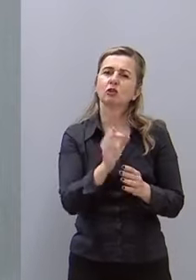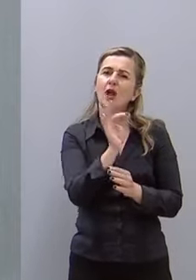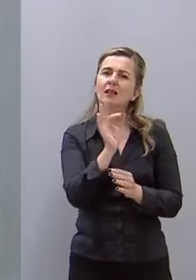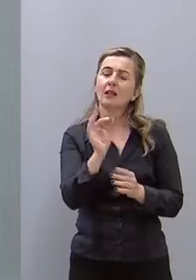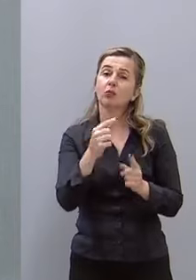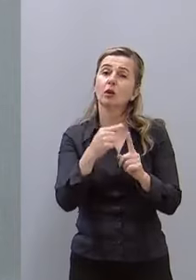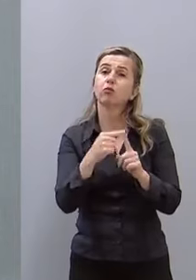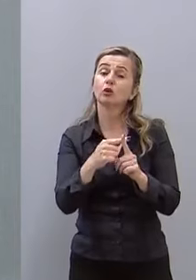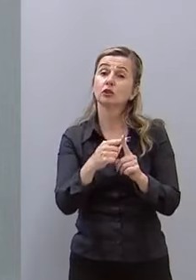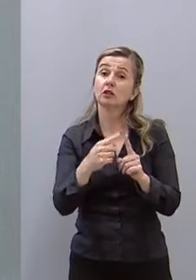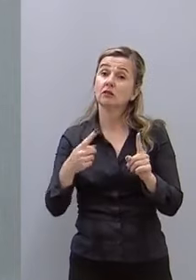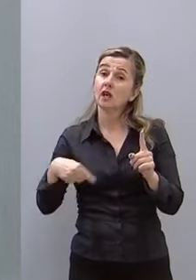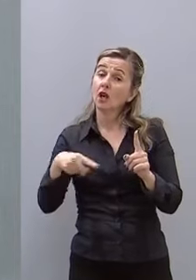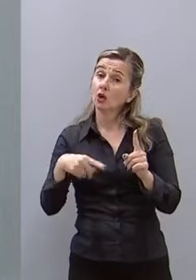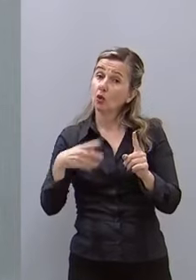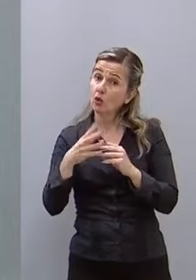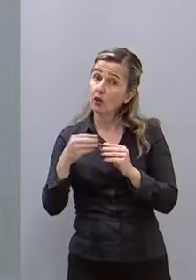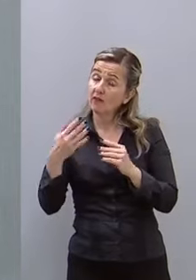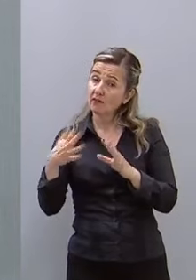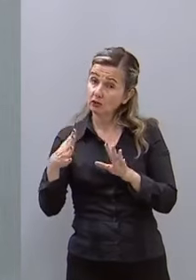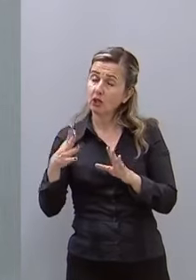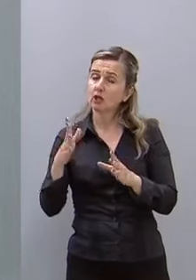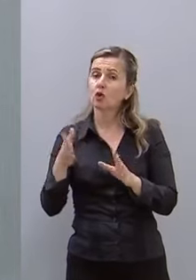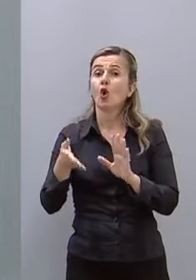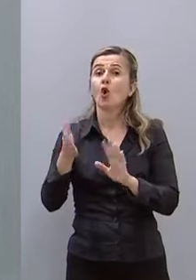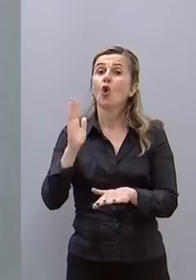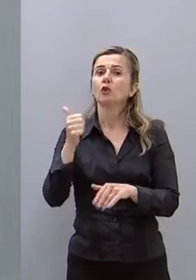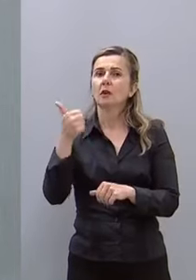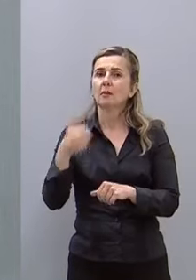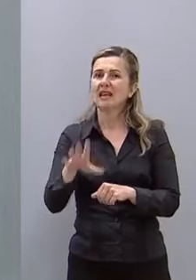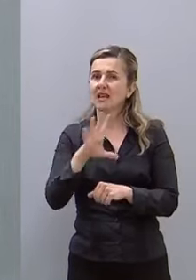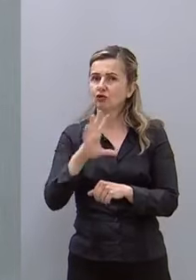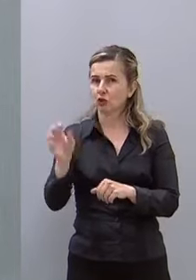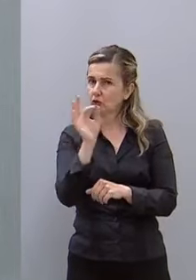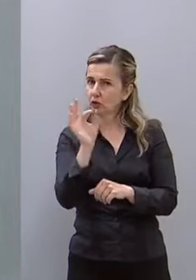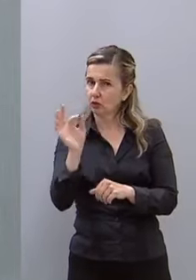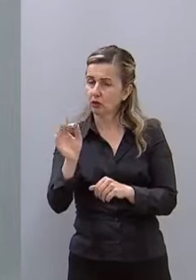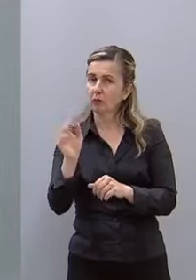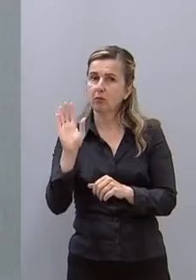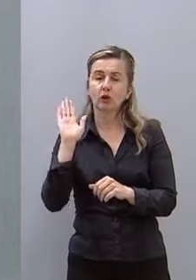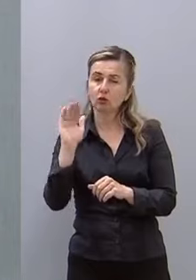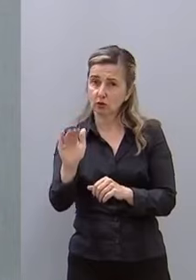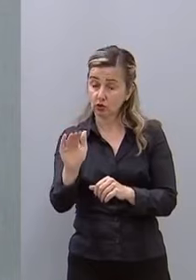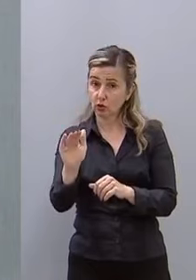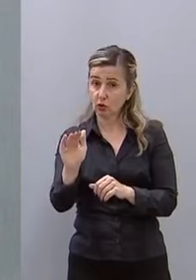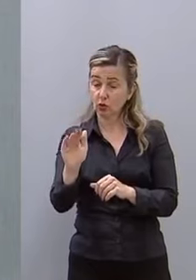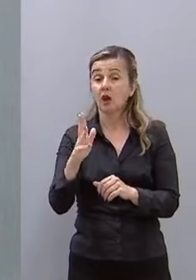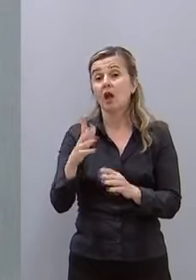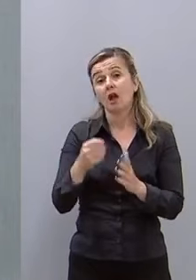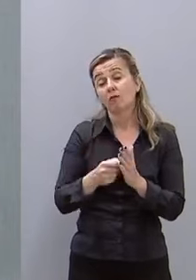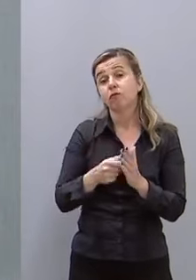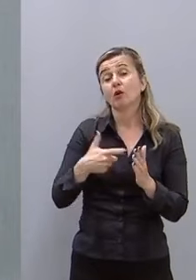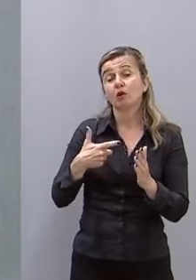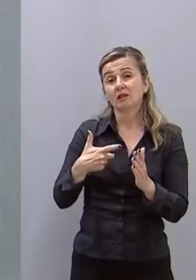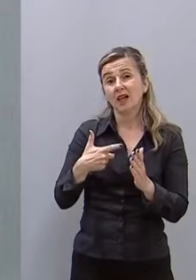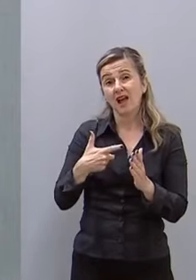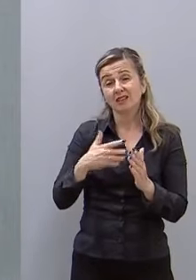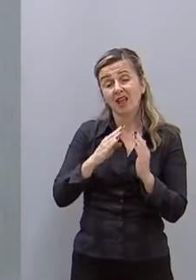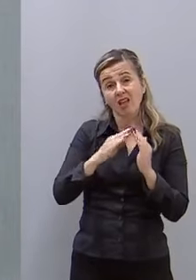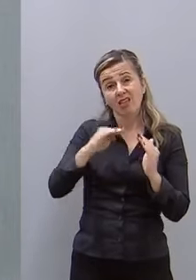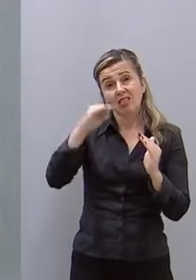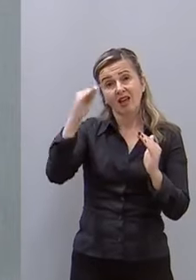facendone quasi come ha detto il presidente mi più di 1500 al giorno l'importante è che il trend dei positivi